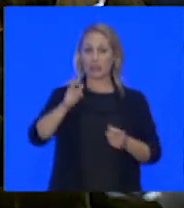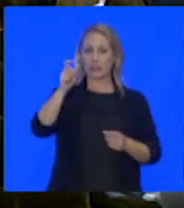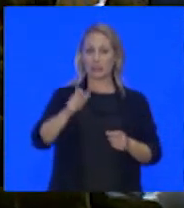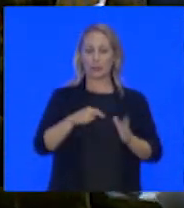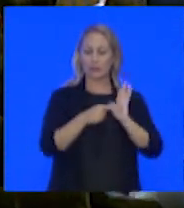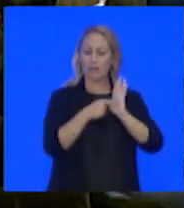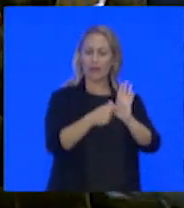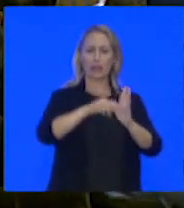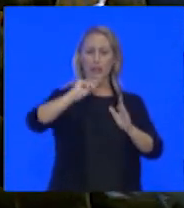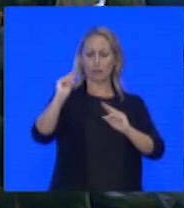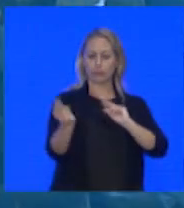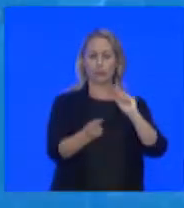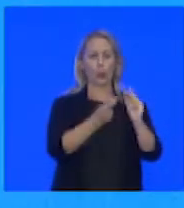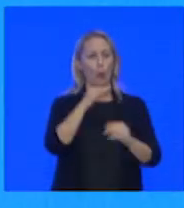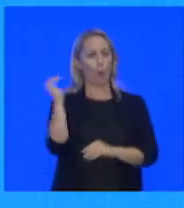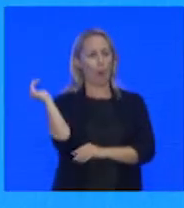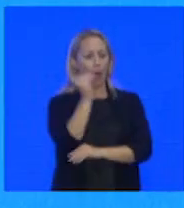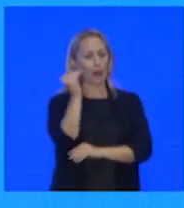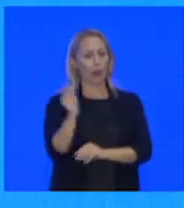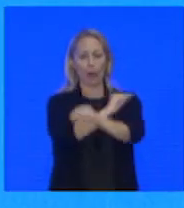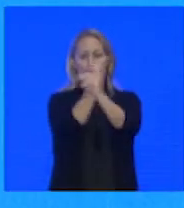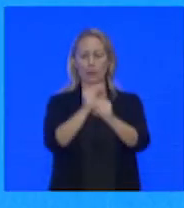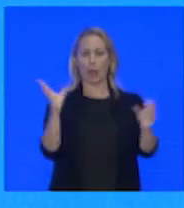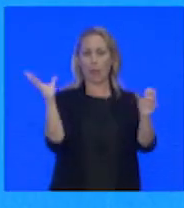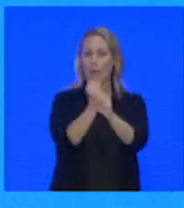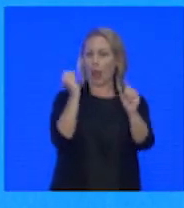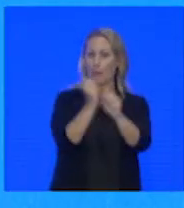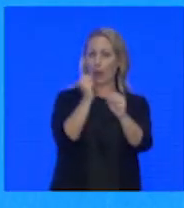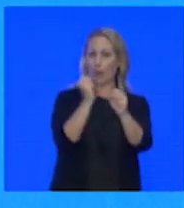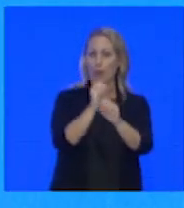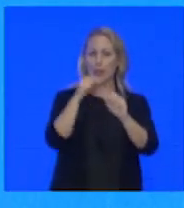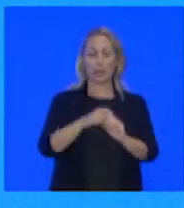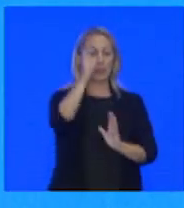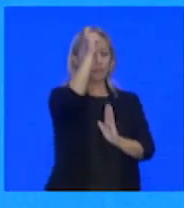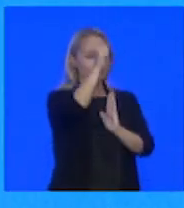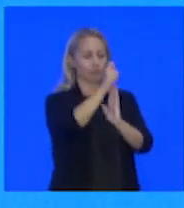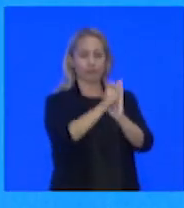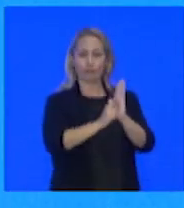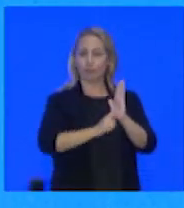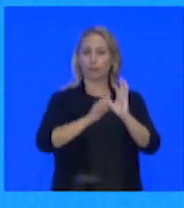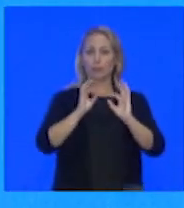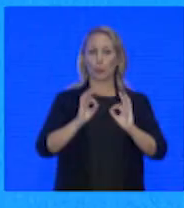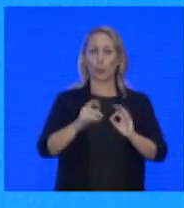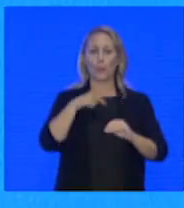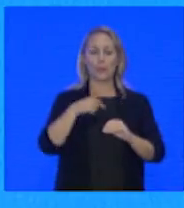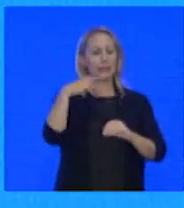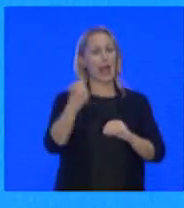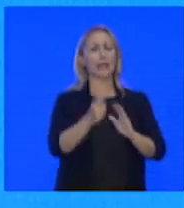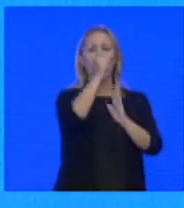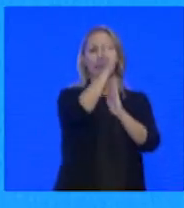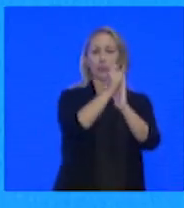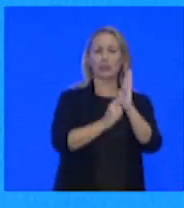απλά στην ταχύτητα, στην αποτελεσματικότητά της, ούτε καταγράφεται αποκλειστικά στους δείκτες που